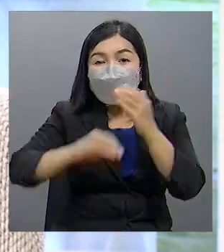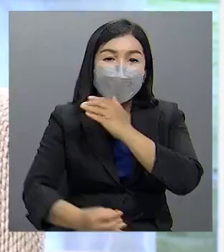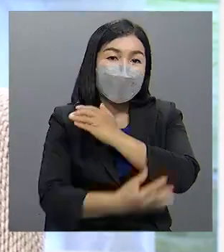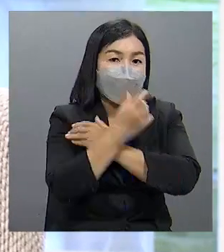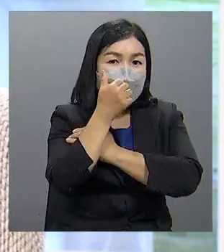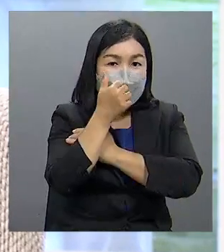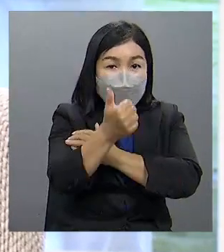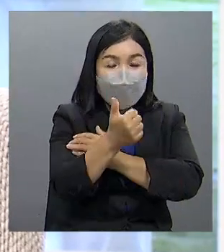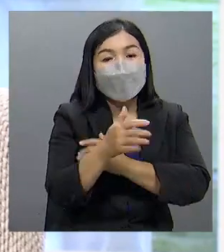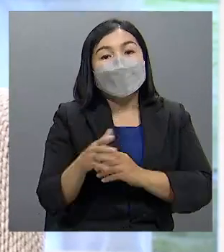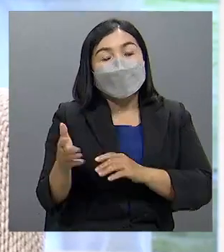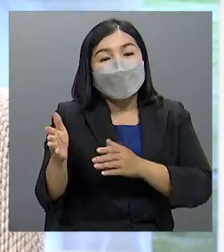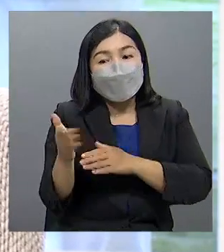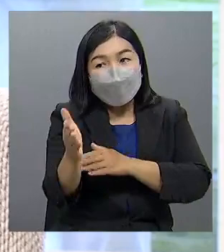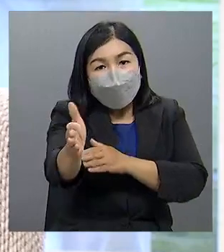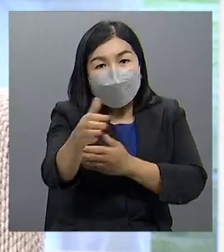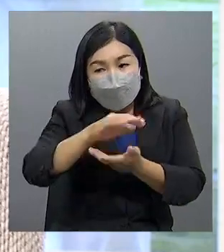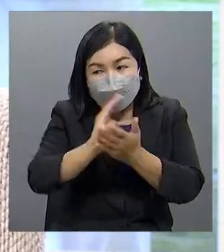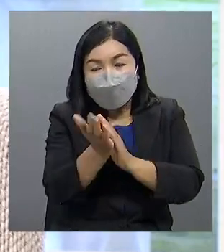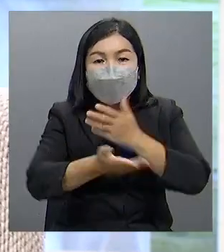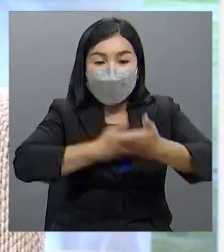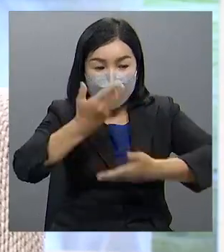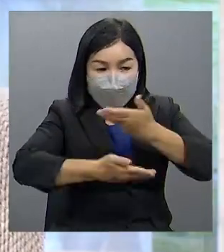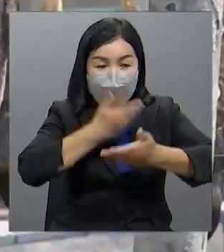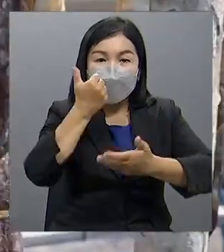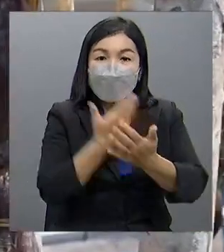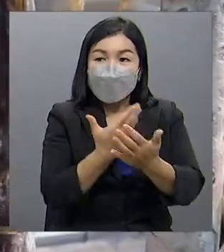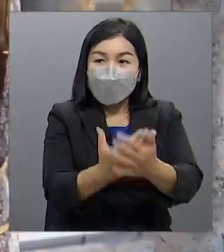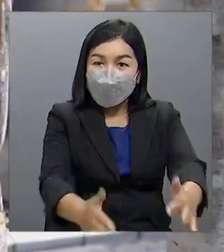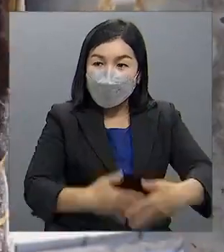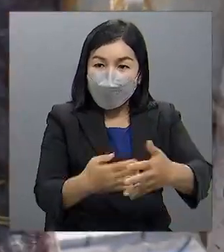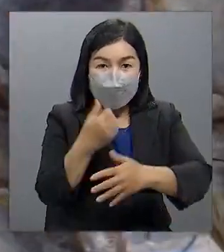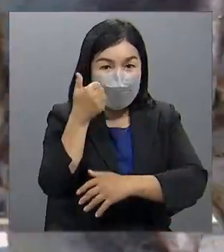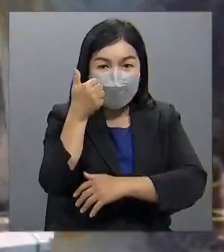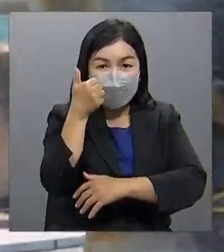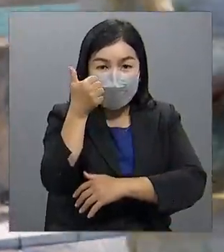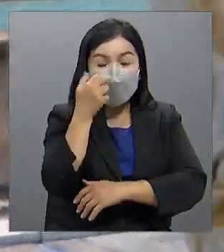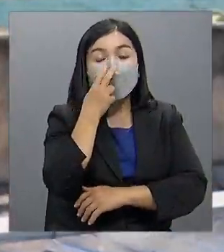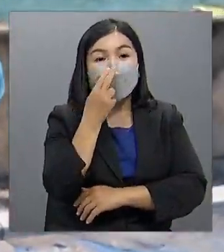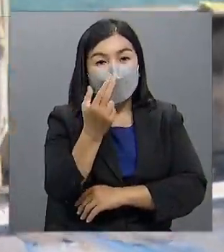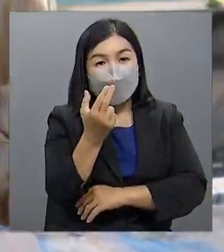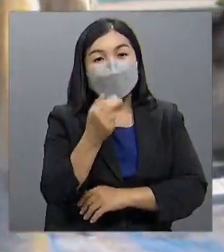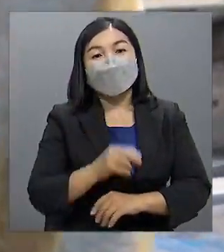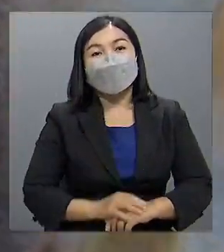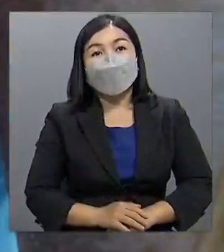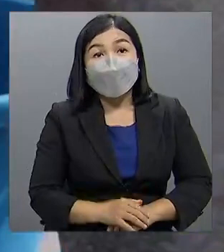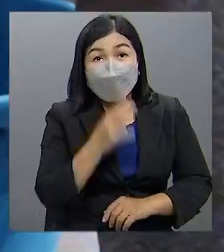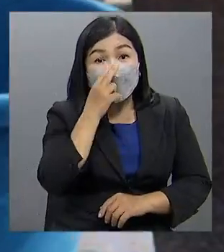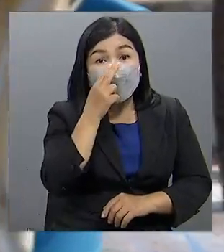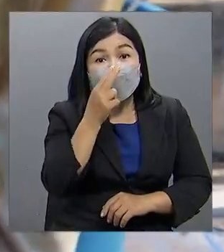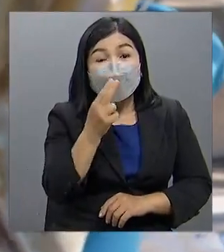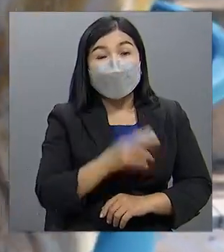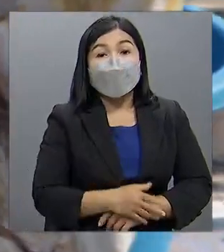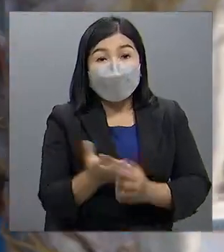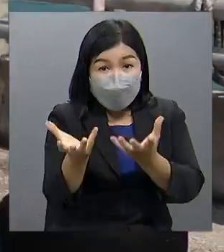ามาแปรรูปแล้วก็สร้างรายได้ได้เป็นอย่างดีเลยค่ะ เนี่ยคุณผู้ชมรับตัวไหนกลับบ้